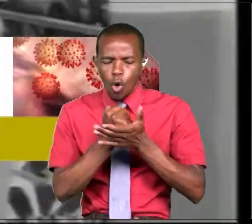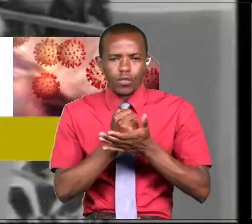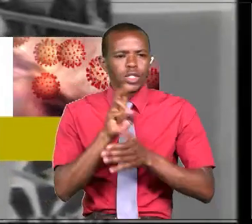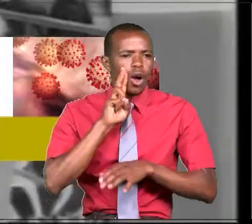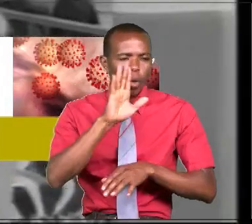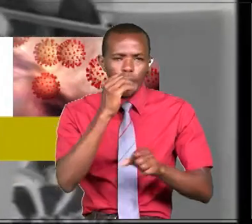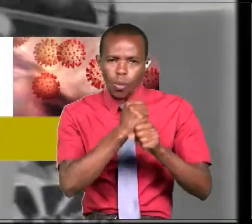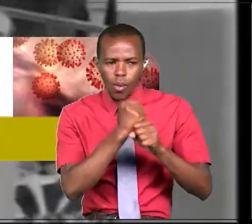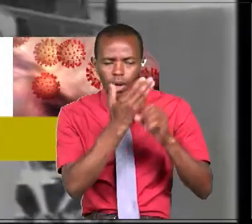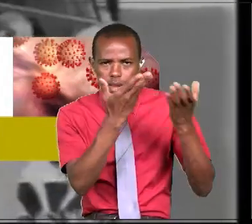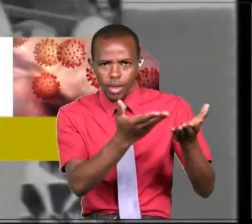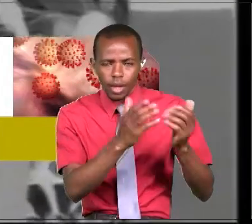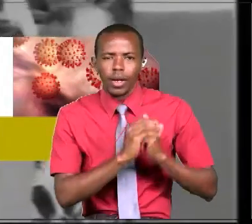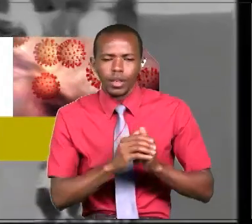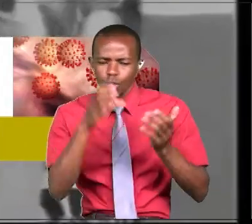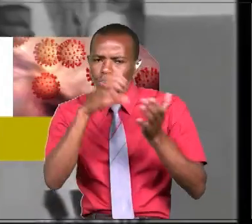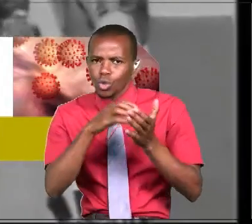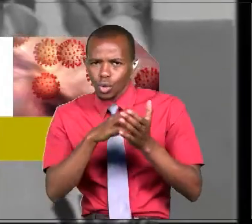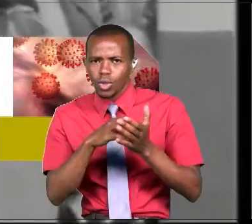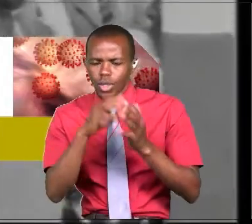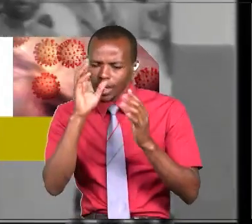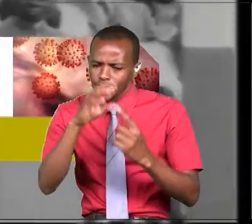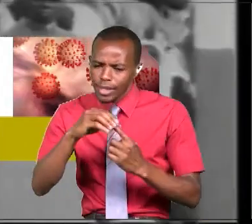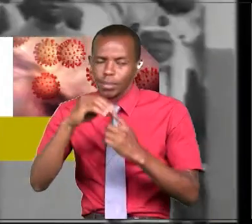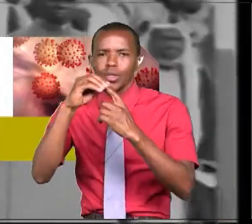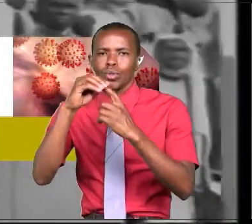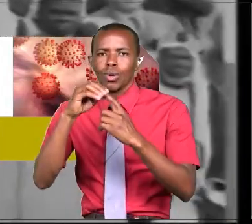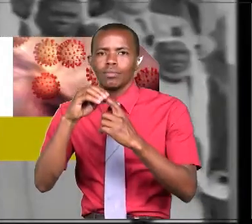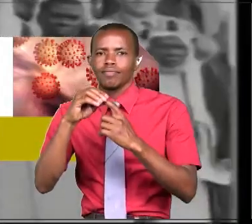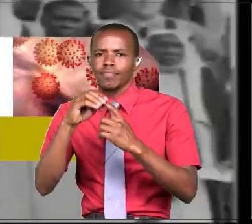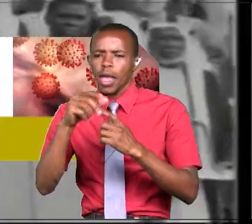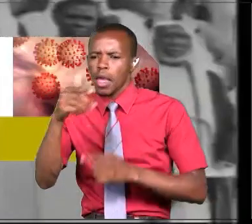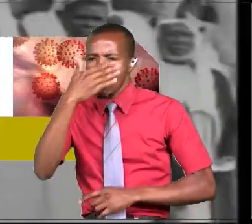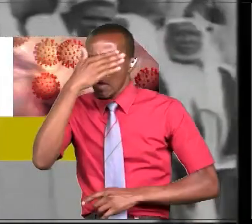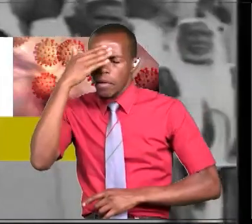wake Nyandusi, matukio haya ni ya aina yake na